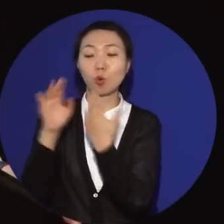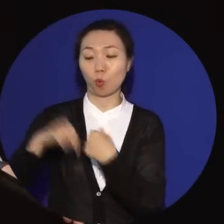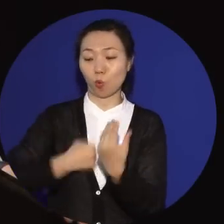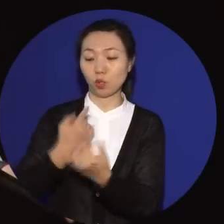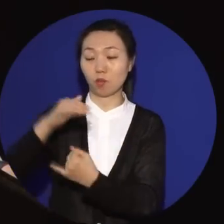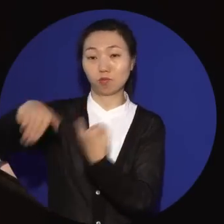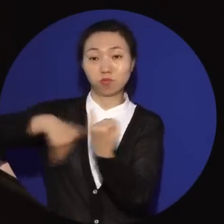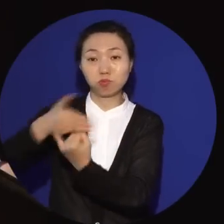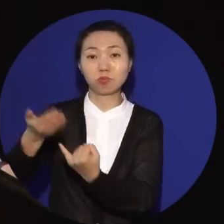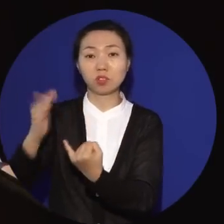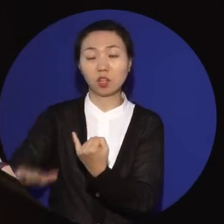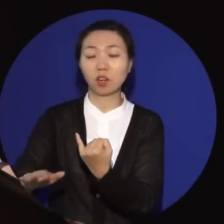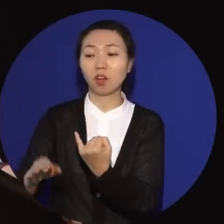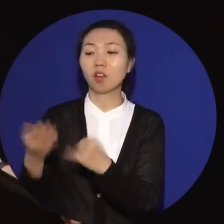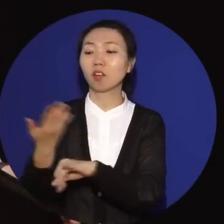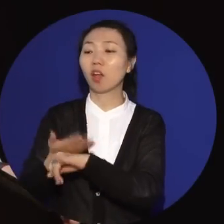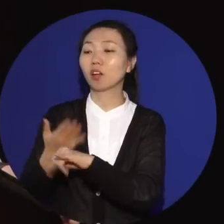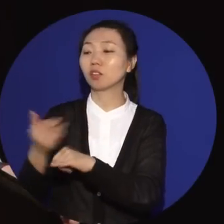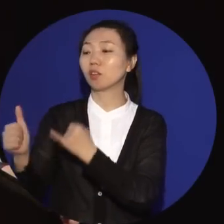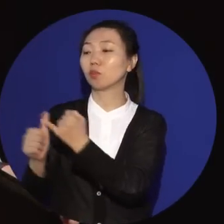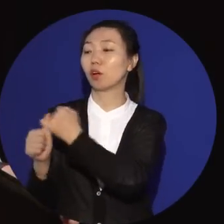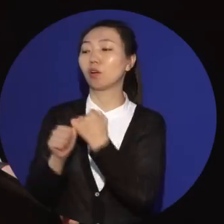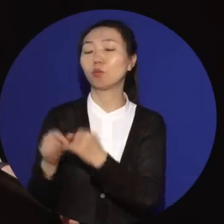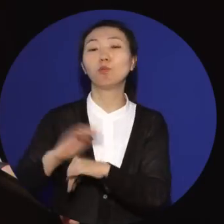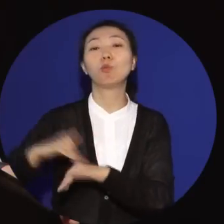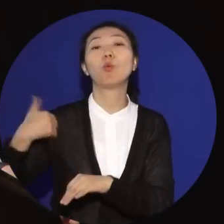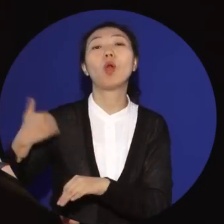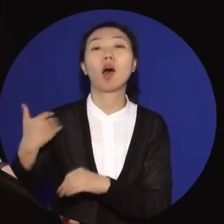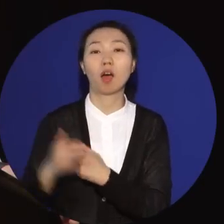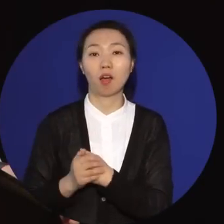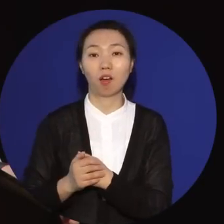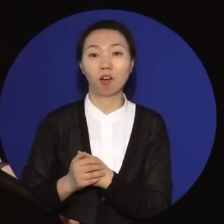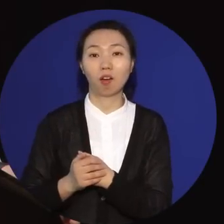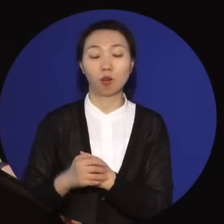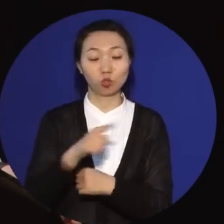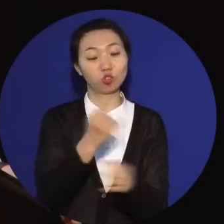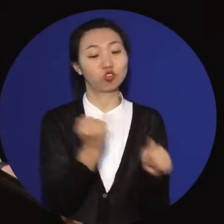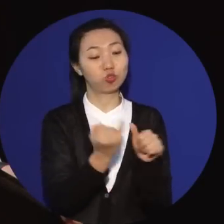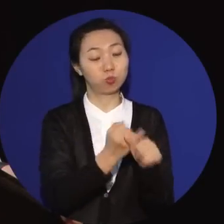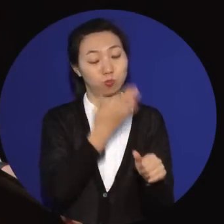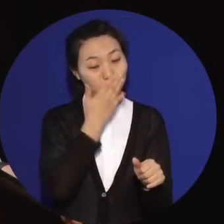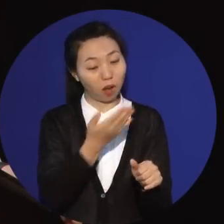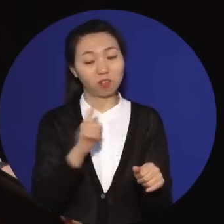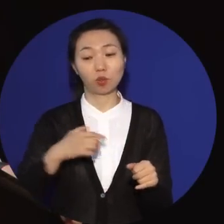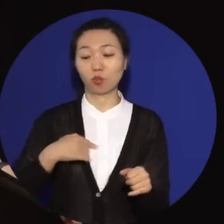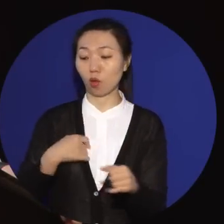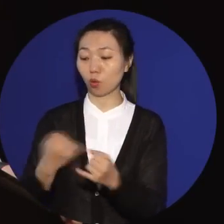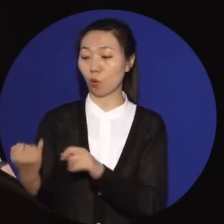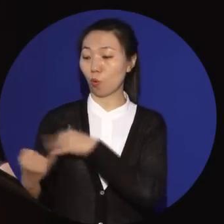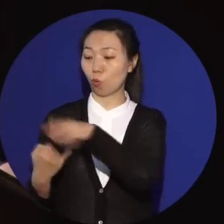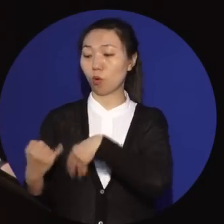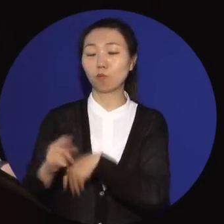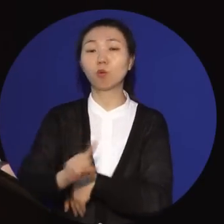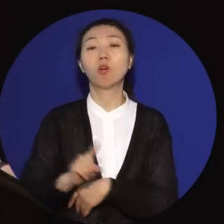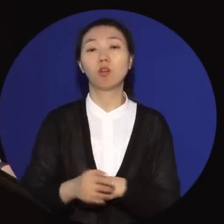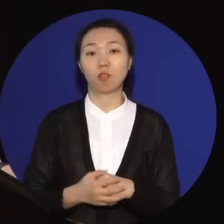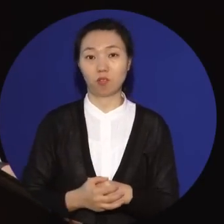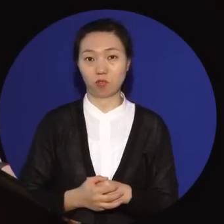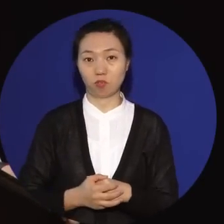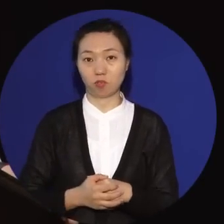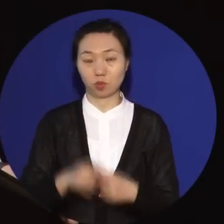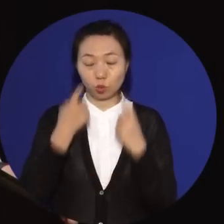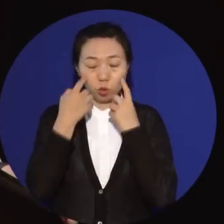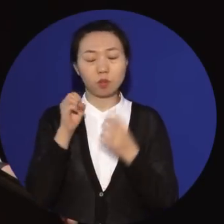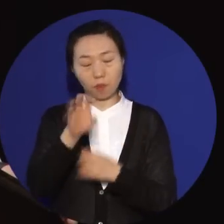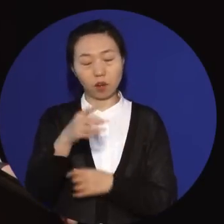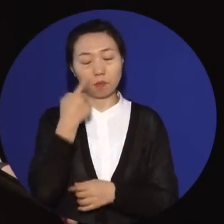이제 늙어서는 좀 살아봐야 안 되겠냐? 누군 부부 같이 살면서 왜 난 내 혼자 살아야 되냐? 이렇게 딱 얘기를